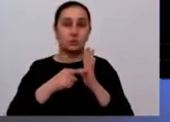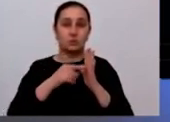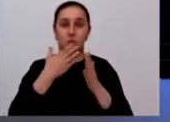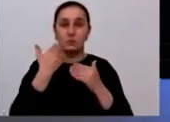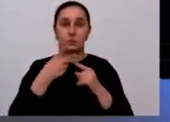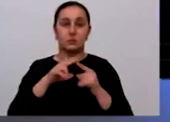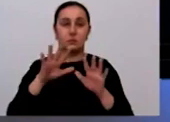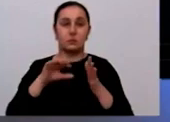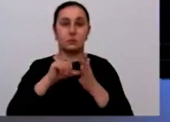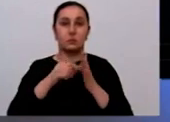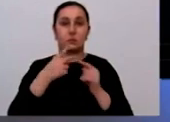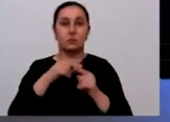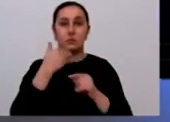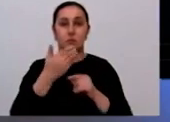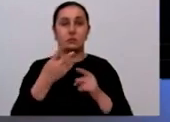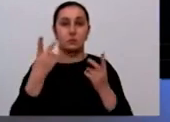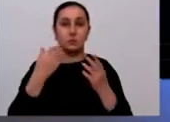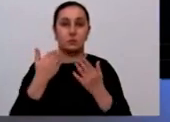bizga yangi nuqta yaratib beradi.